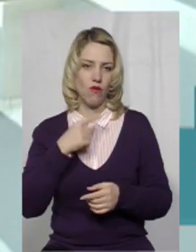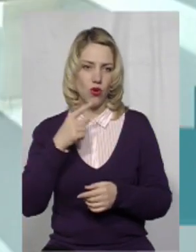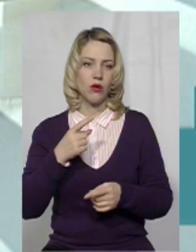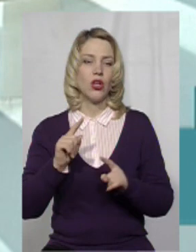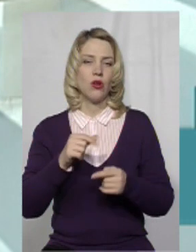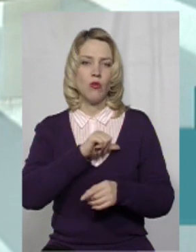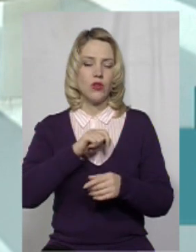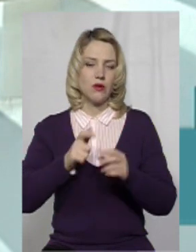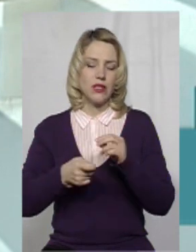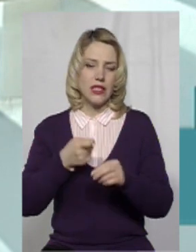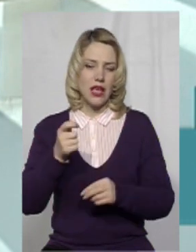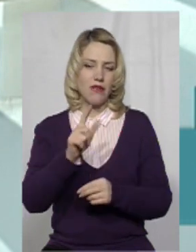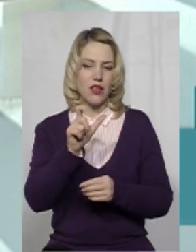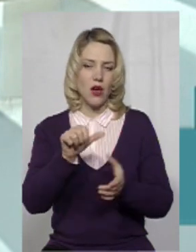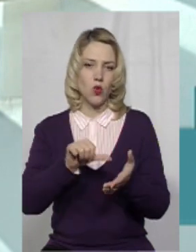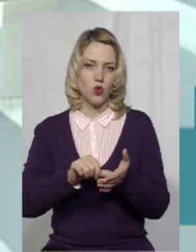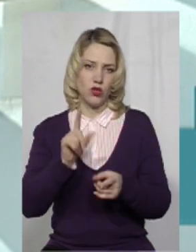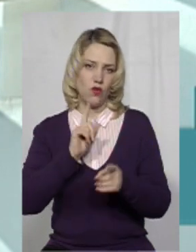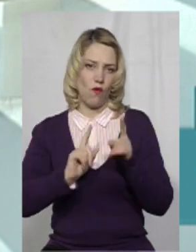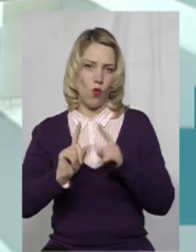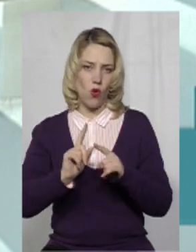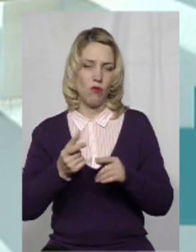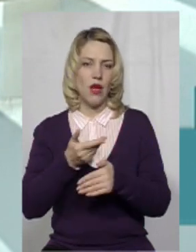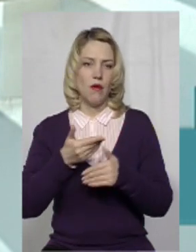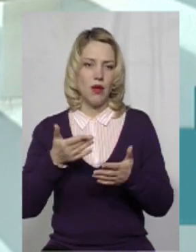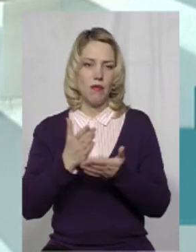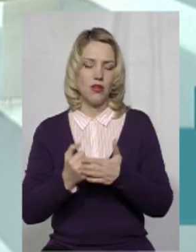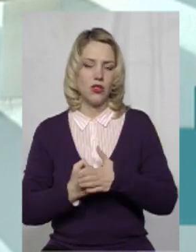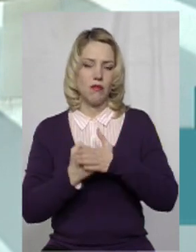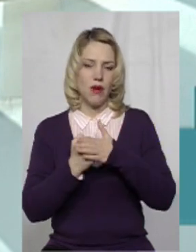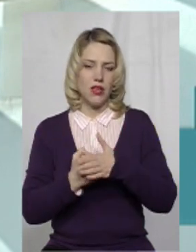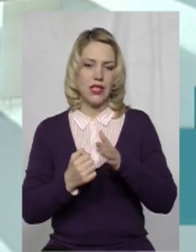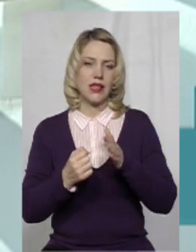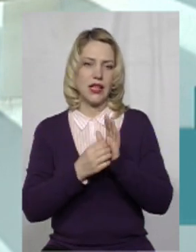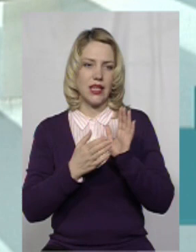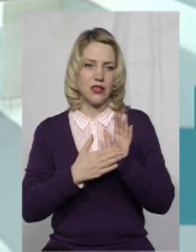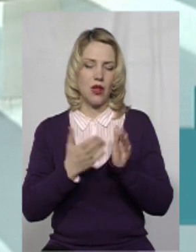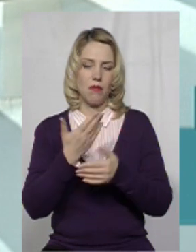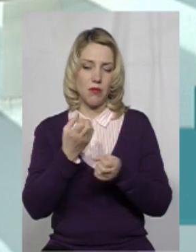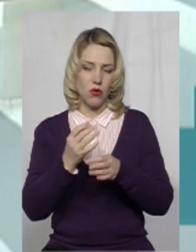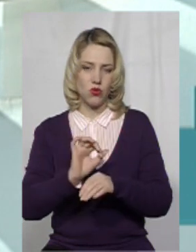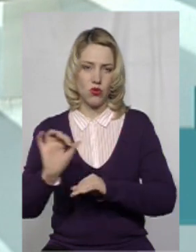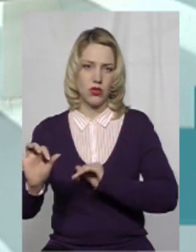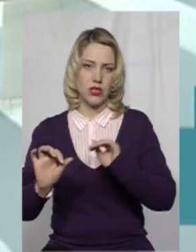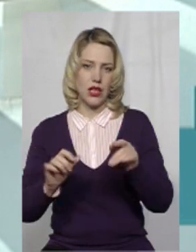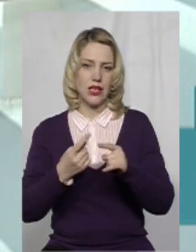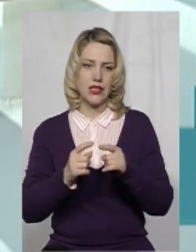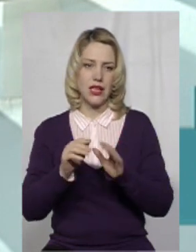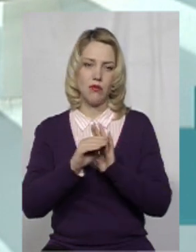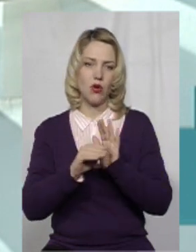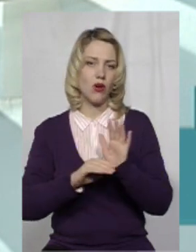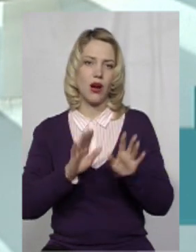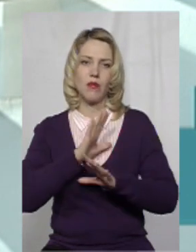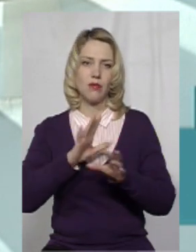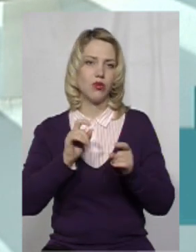самі заявки на участь в форумі, ми, маючи базу даних підприємств, ми їм розсилали. Тому програма, вона не йшла так